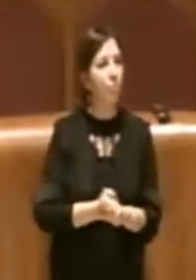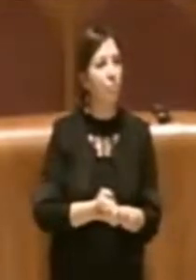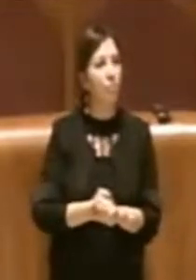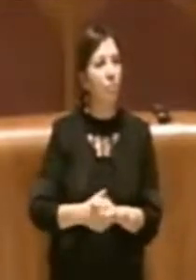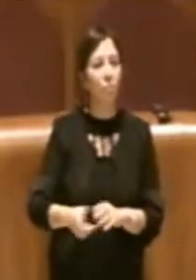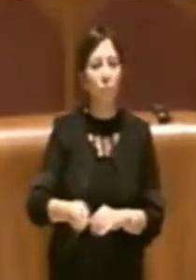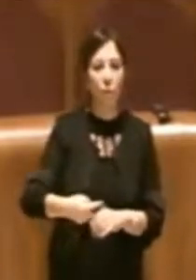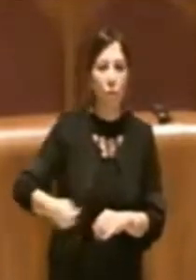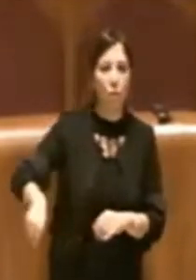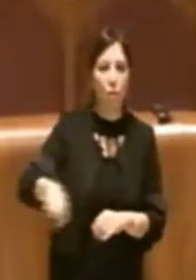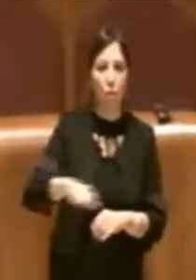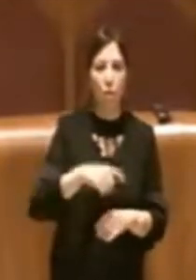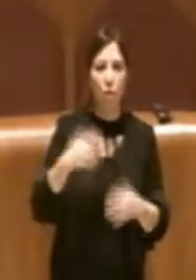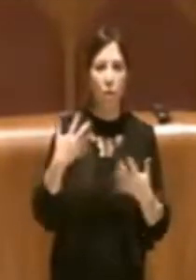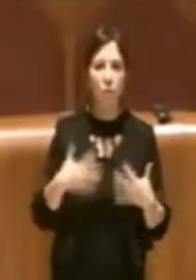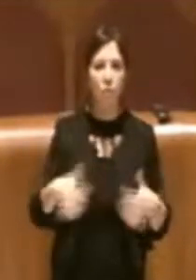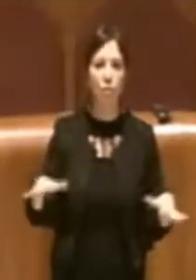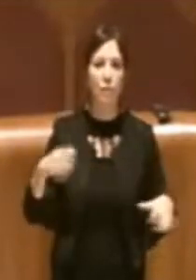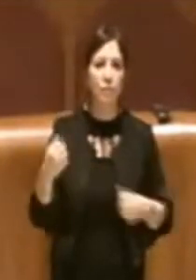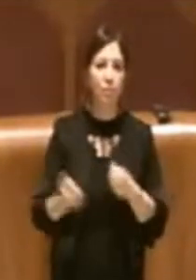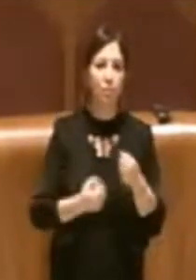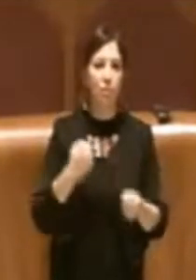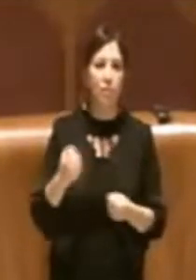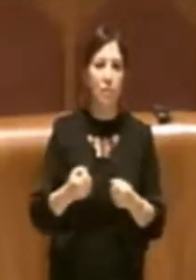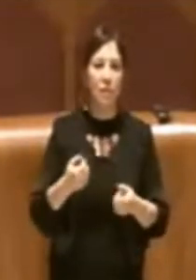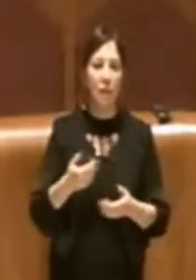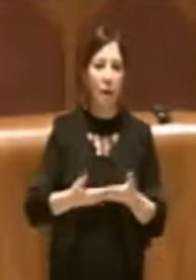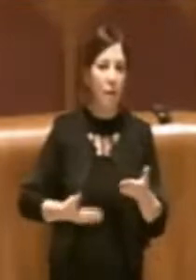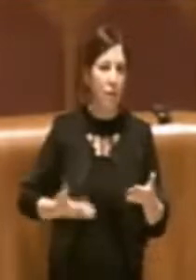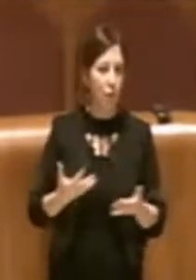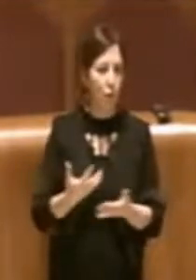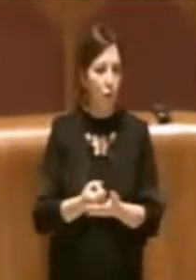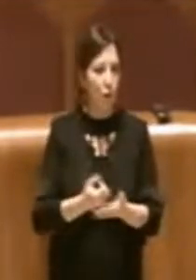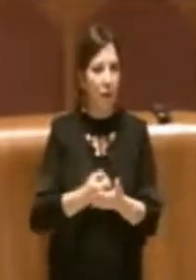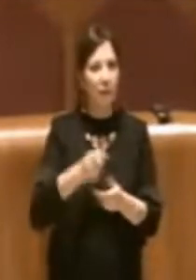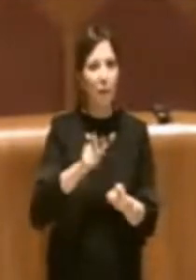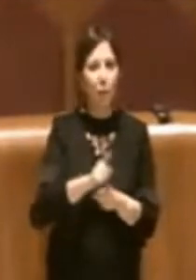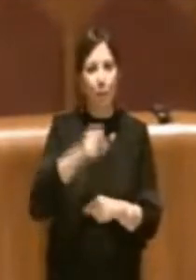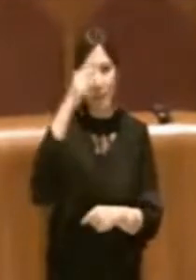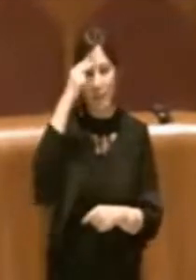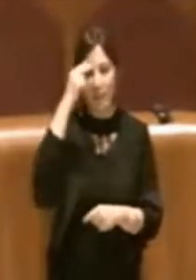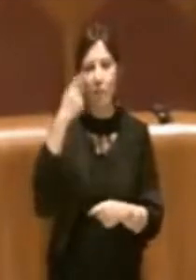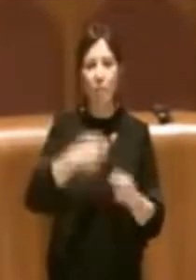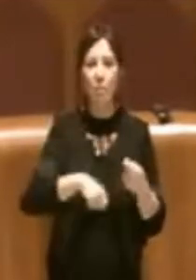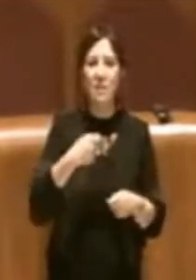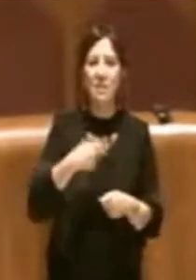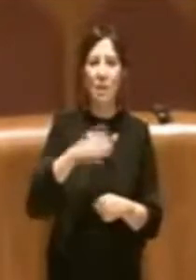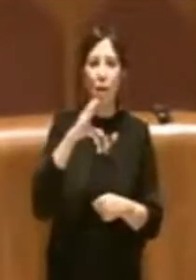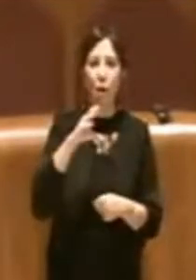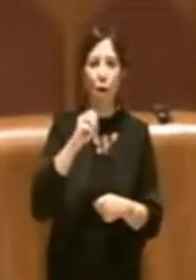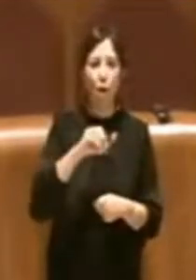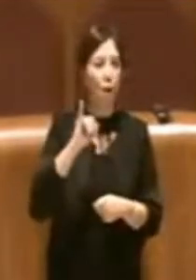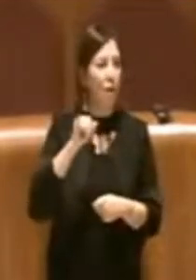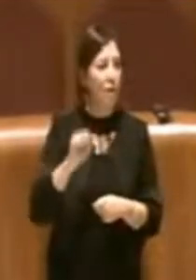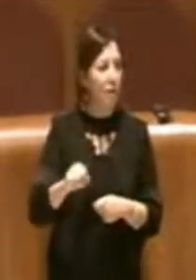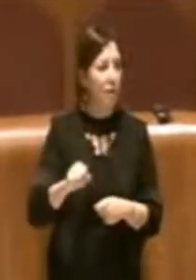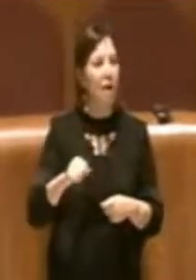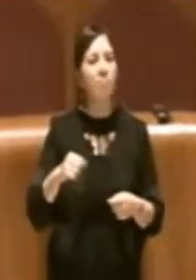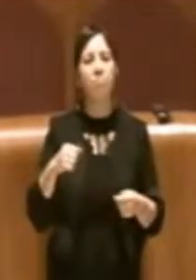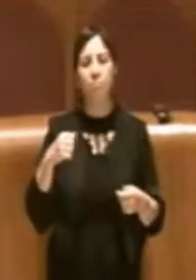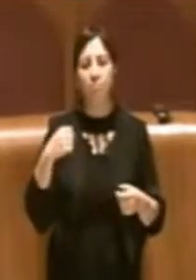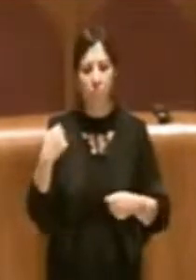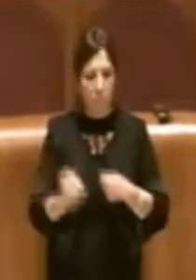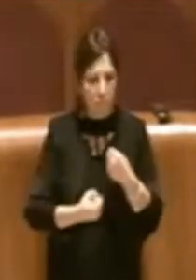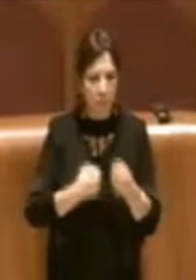Noi abbiamo già agito con atti concreti, come ricordava il Presidente Coia, con atti che